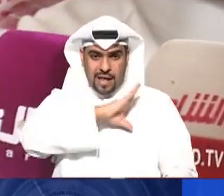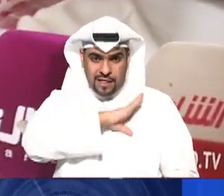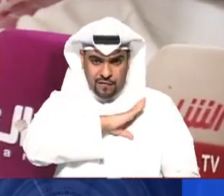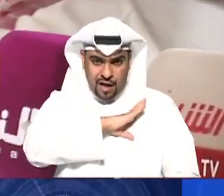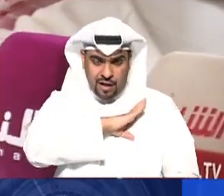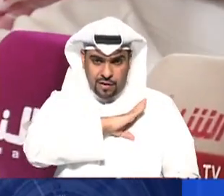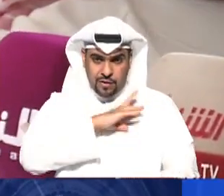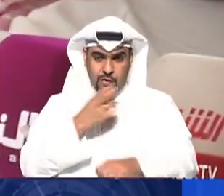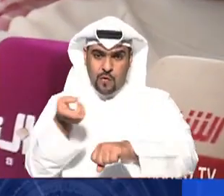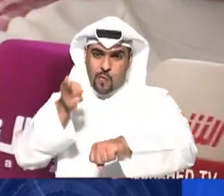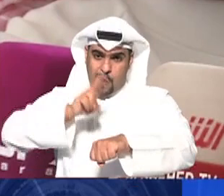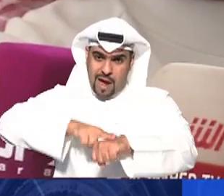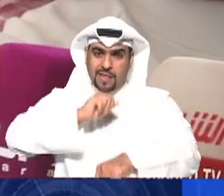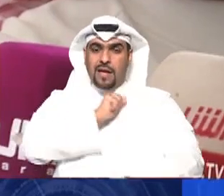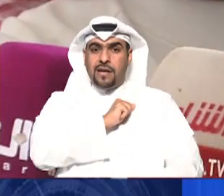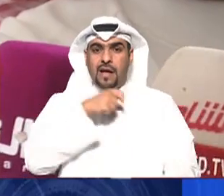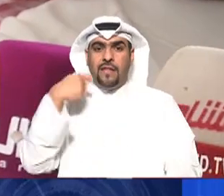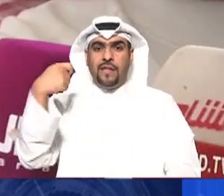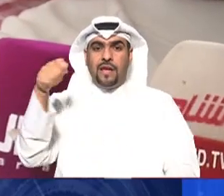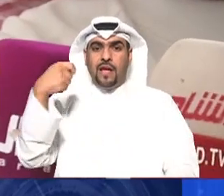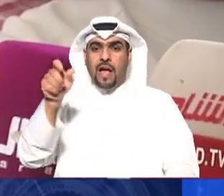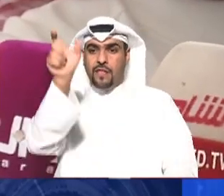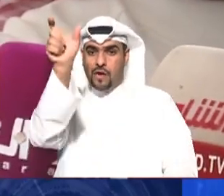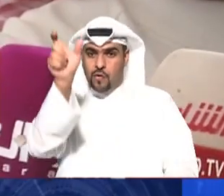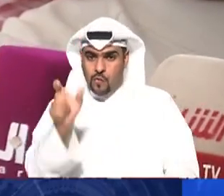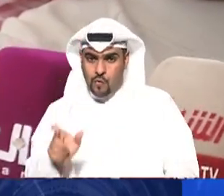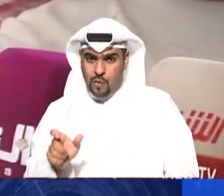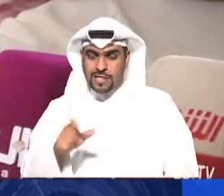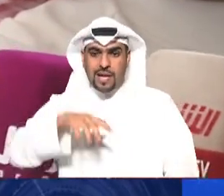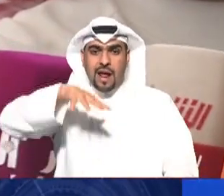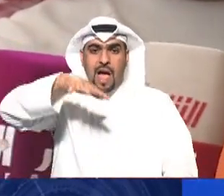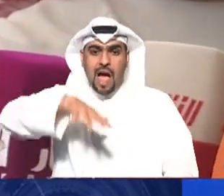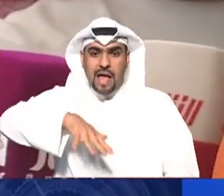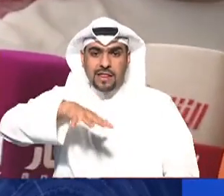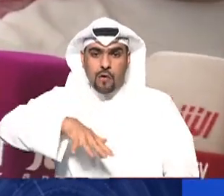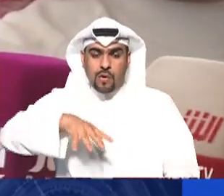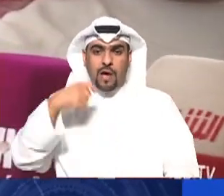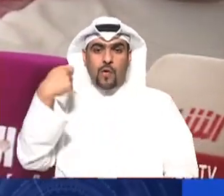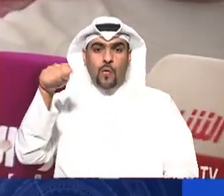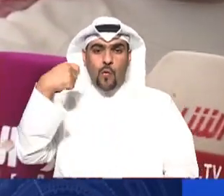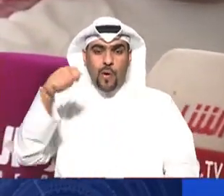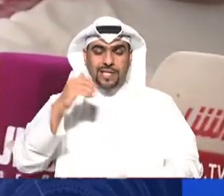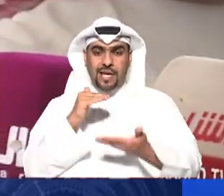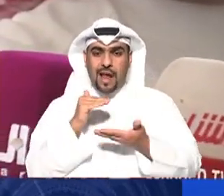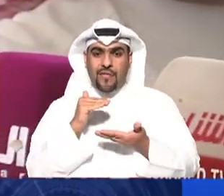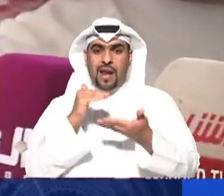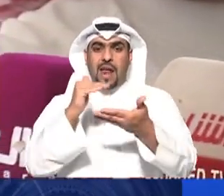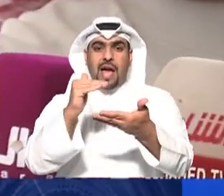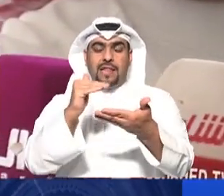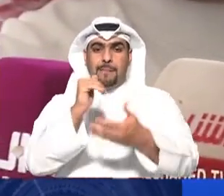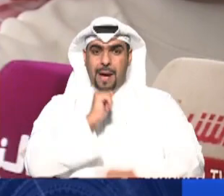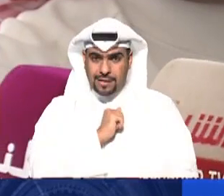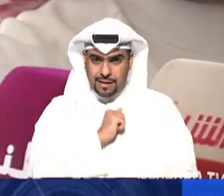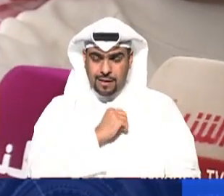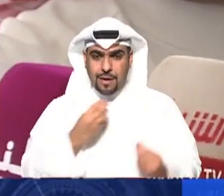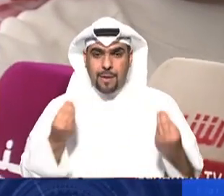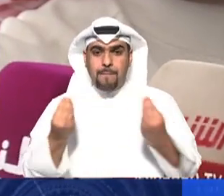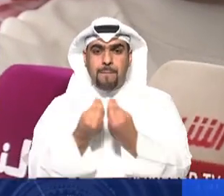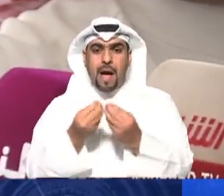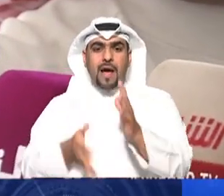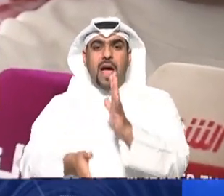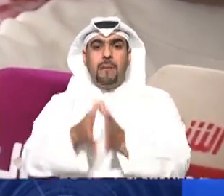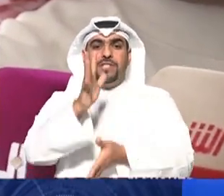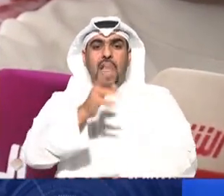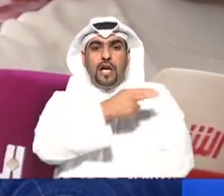صباح، وأيضا معالي وزير الدولة شؤون مجلس الأمة وزير الخدمات الأخ مبارك